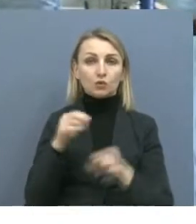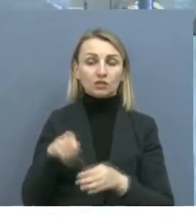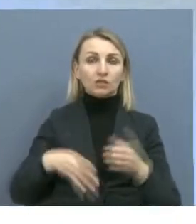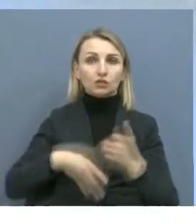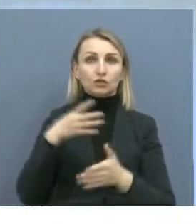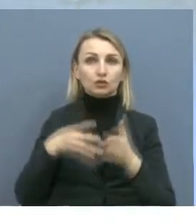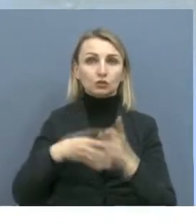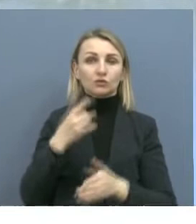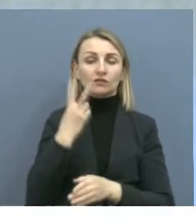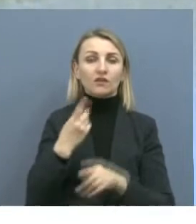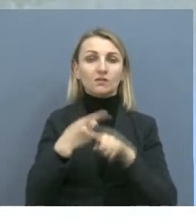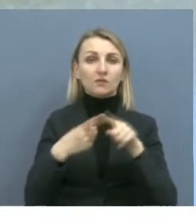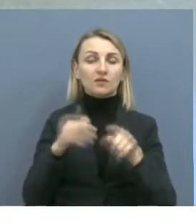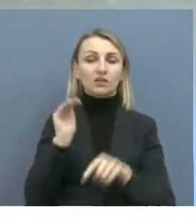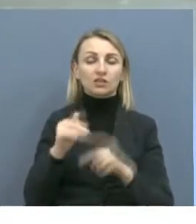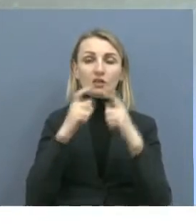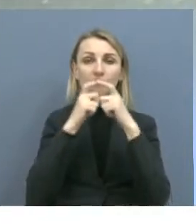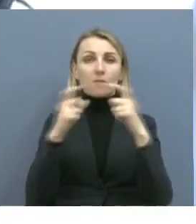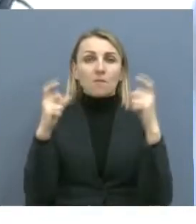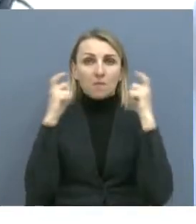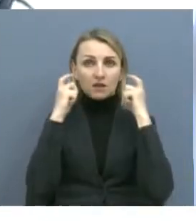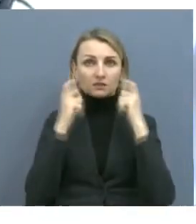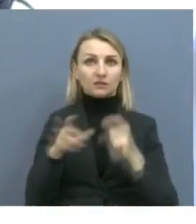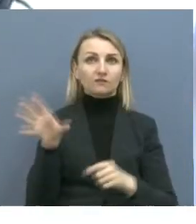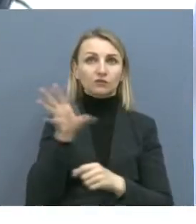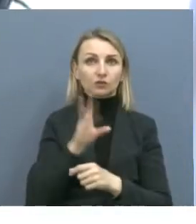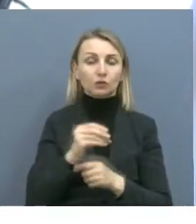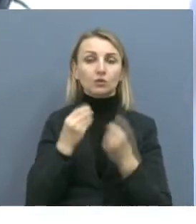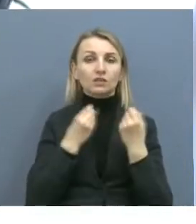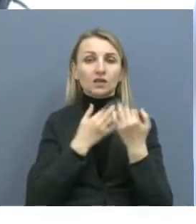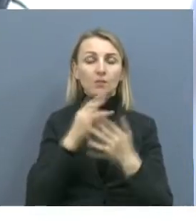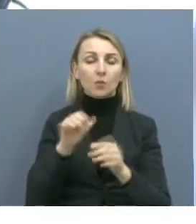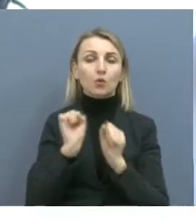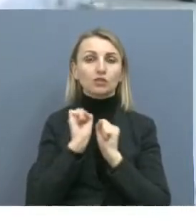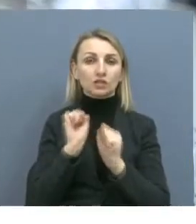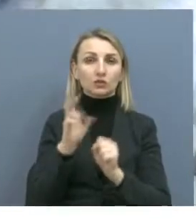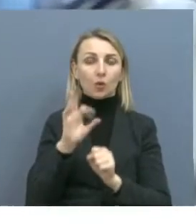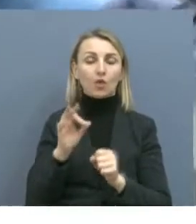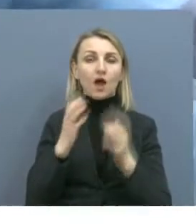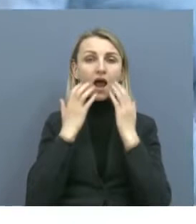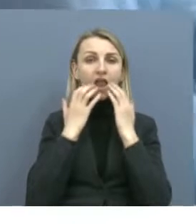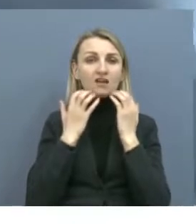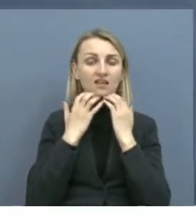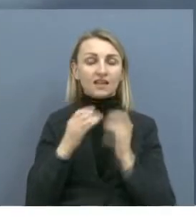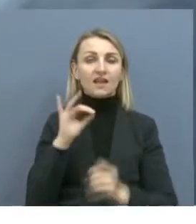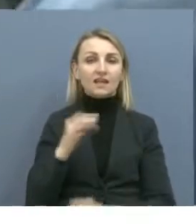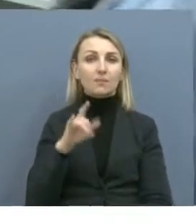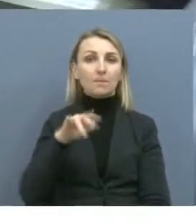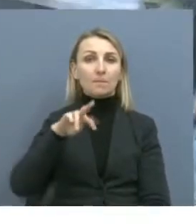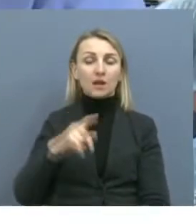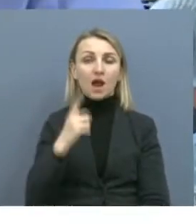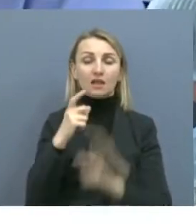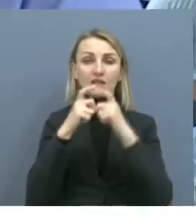более 2500 масок. Продукт сертифицирован и соответствует требованиям по защите от аллергии и пыли. Одни маски предназначены